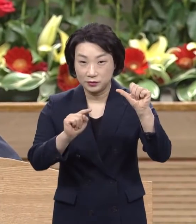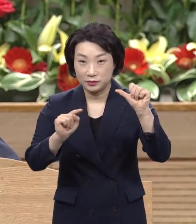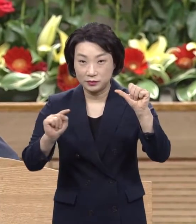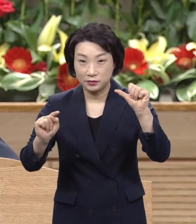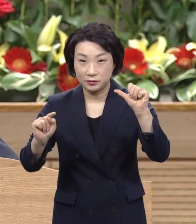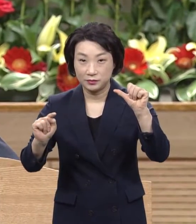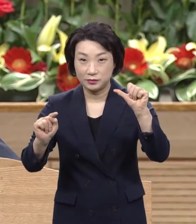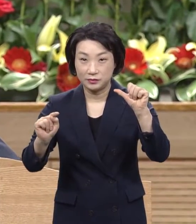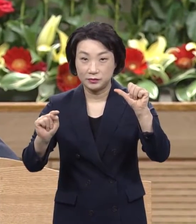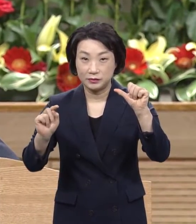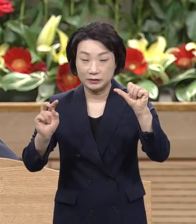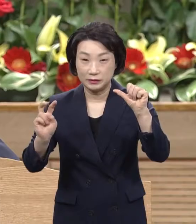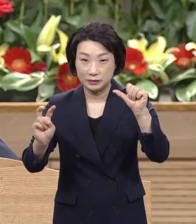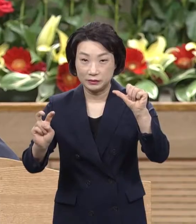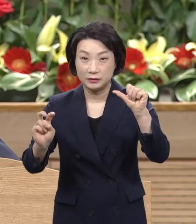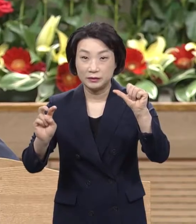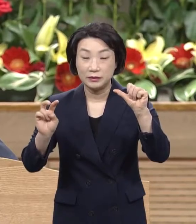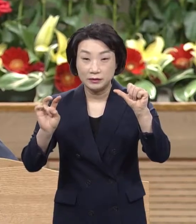16절에서